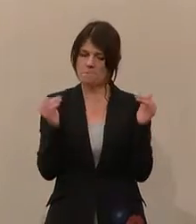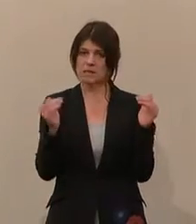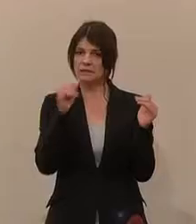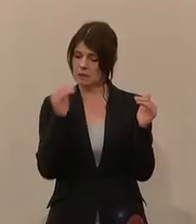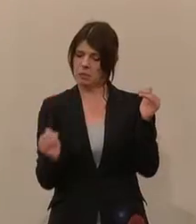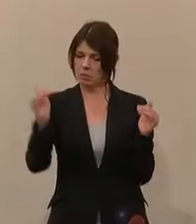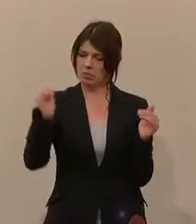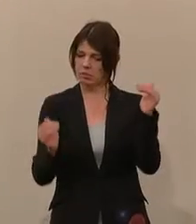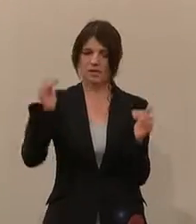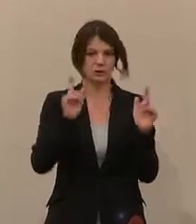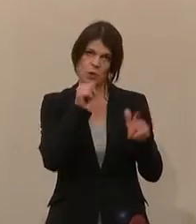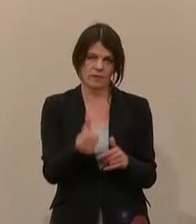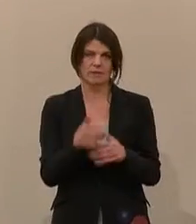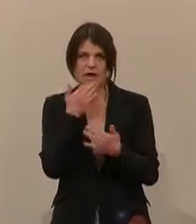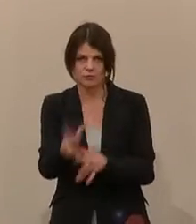Dankeschön.